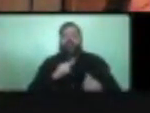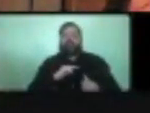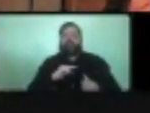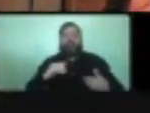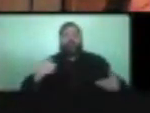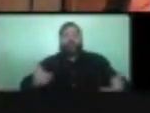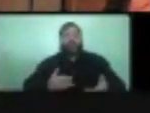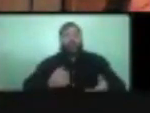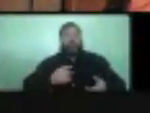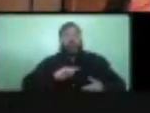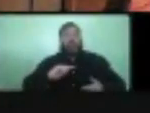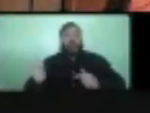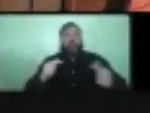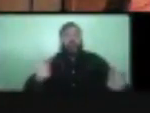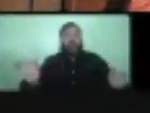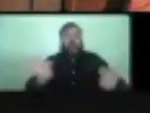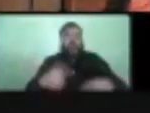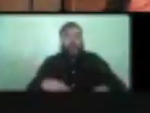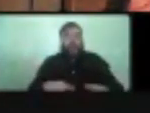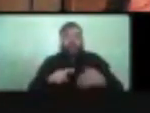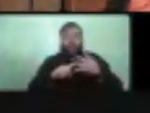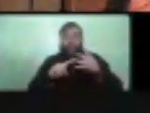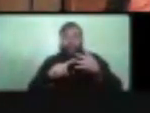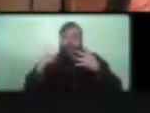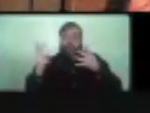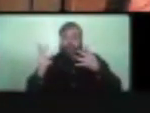wilaya. Kwa hivyo asanteni sana kila mmoja wenu.